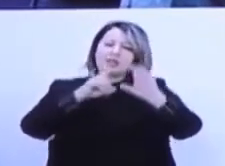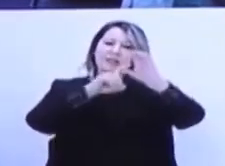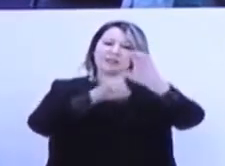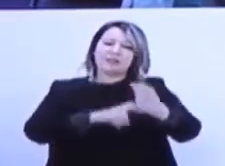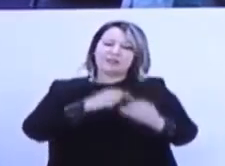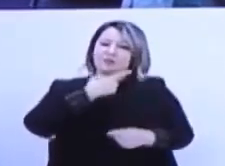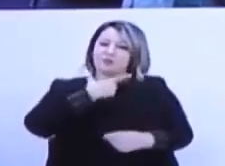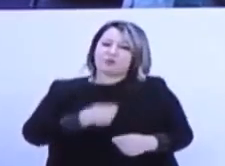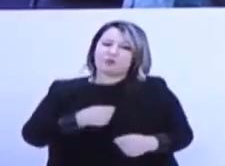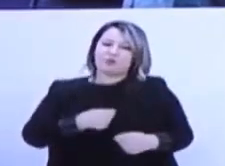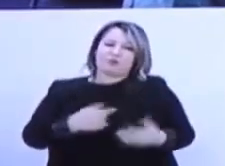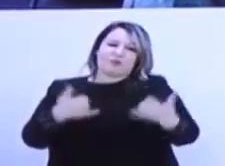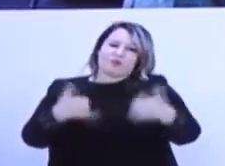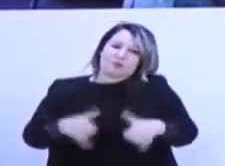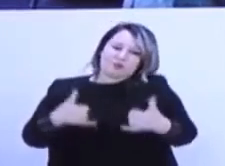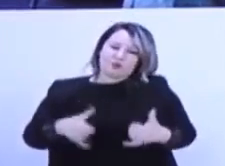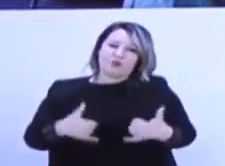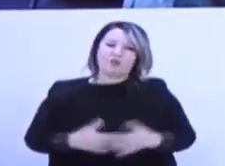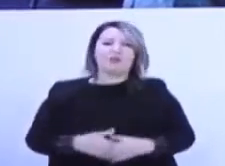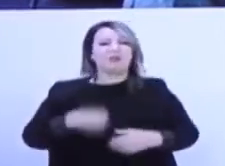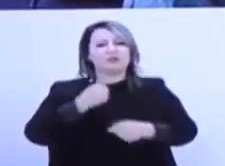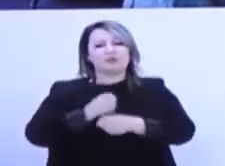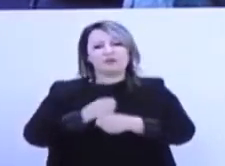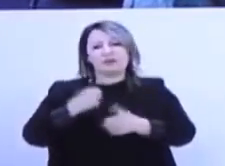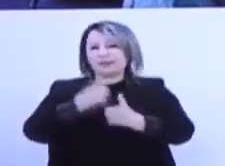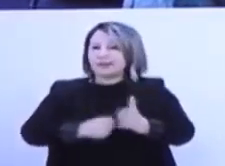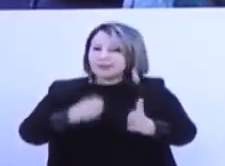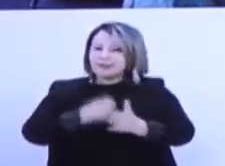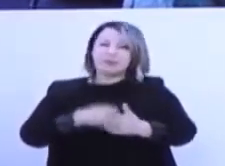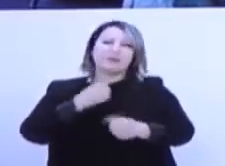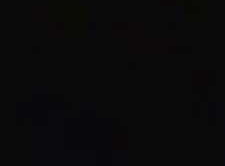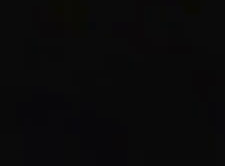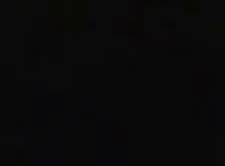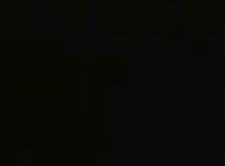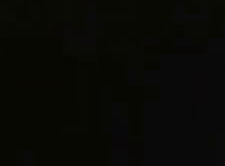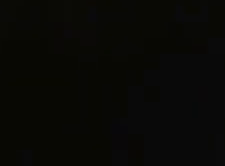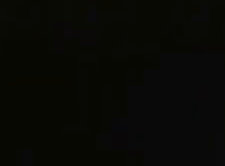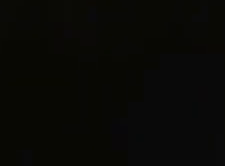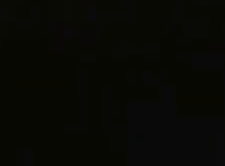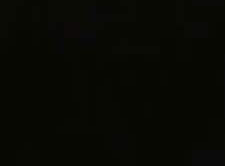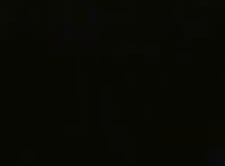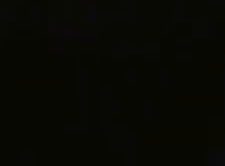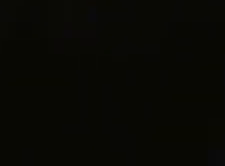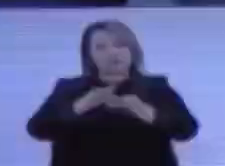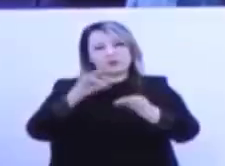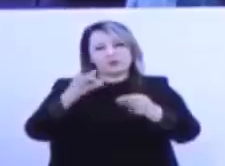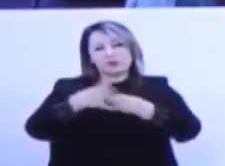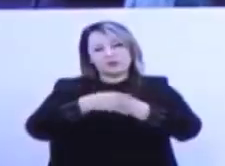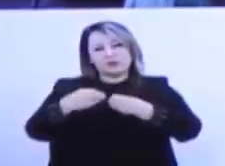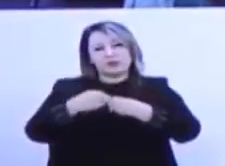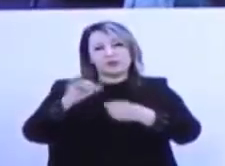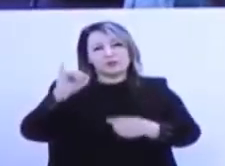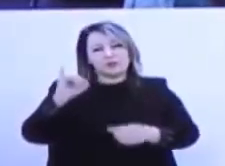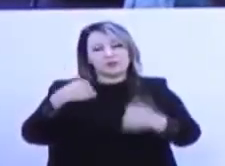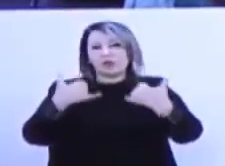ابن هذا البلد، ليقوم بأعمال جبارة، مهندس خريجي هذه المعاهد